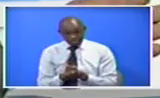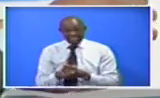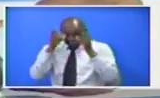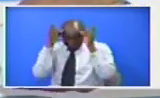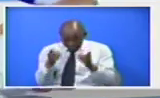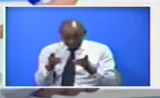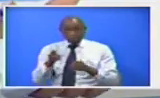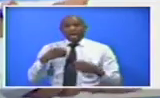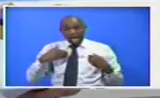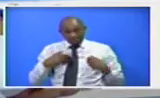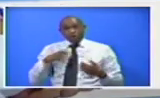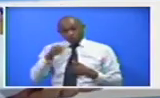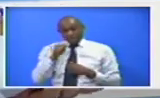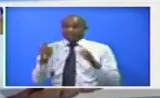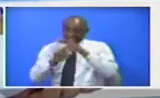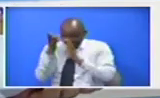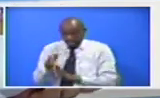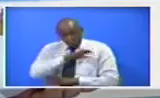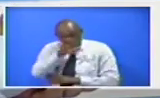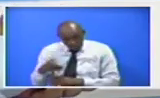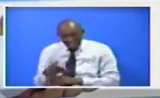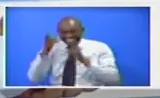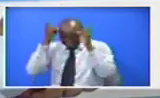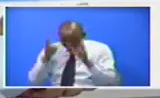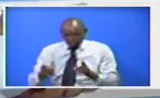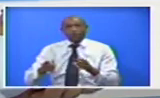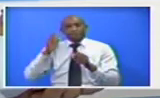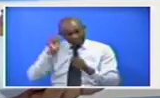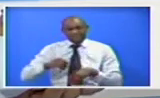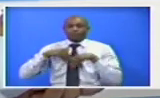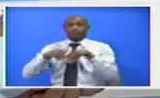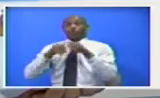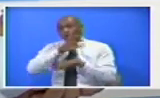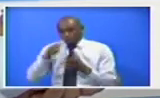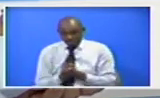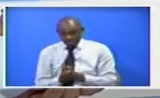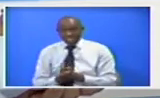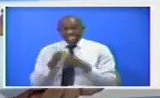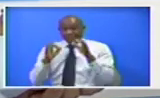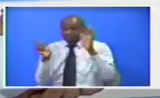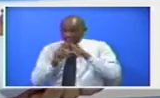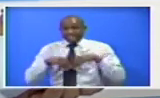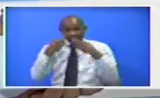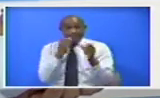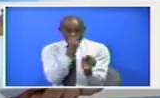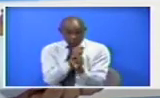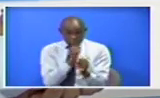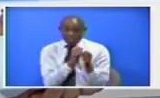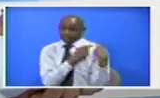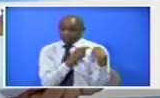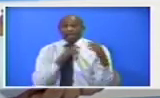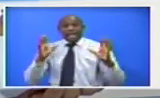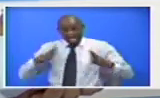uamuzi ambao utatolewa na baraza la mawaziri utakuwa ni uamuzi wa baraza la mawaziri. Waziri wapo amepewa kazi ya kusimamia